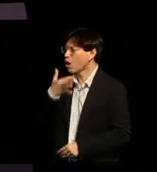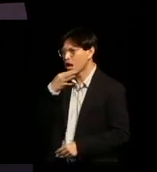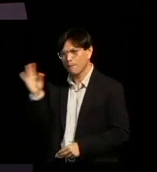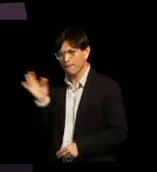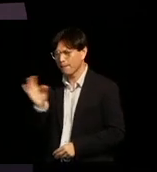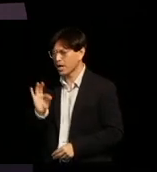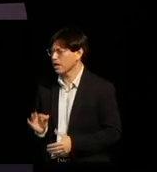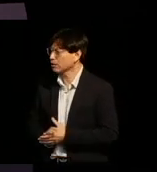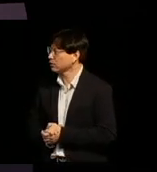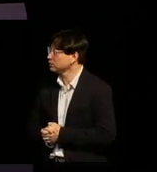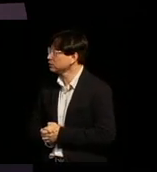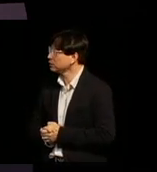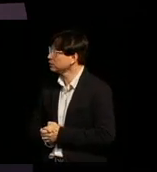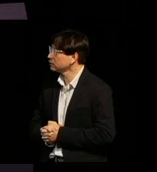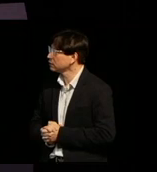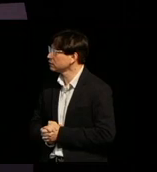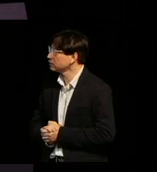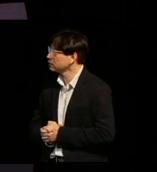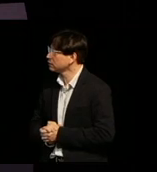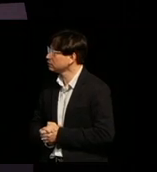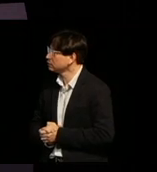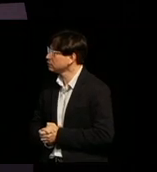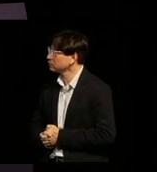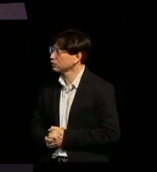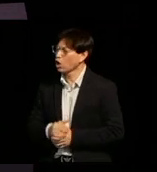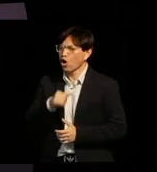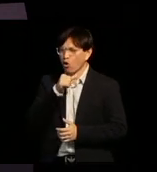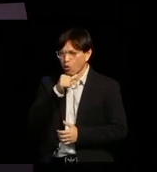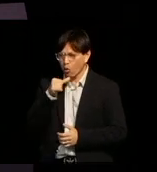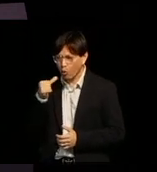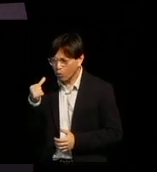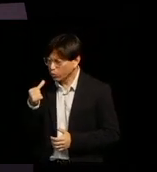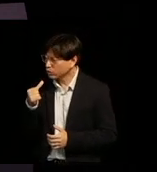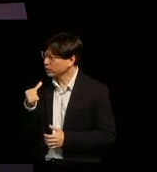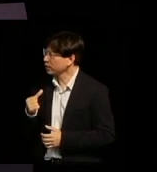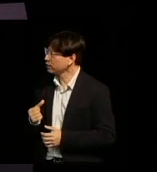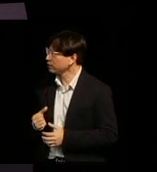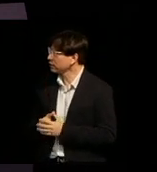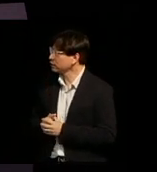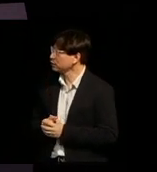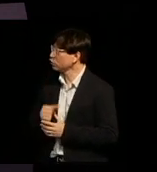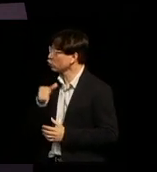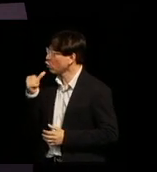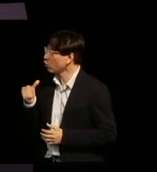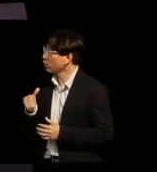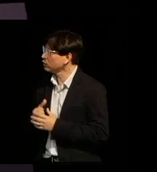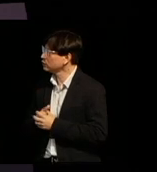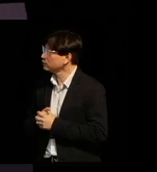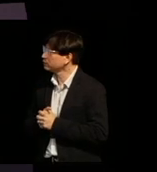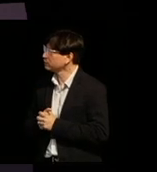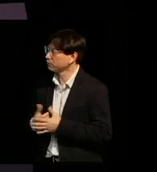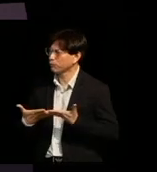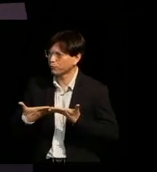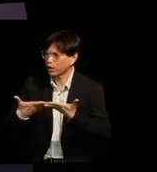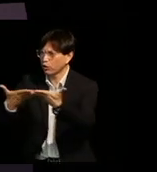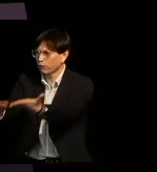voi in atto Ecco veramente fate cioè usateli come punto di cioè riferimento non solo per risolvere Cè problemi ma anche per